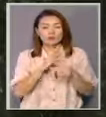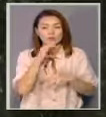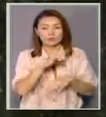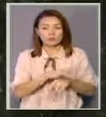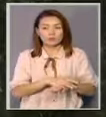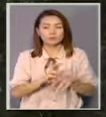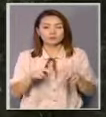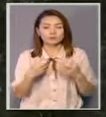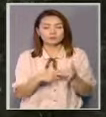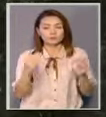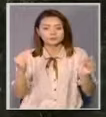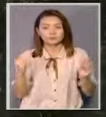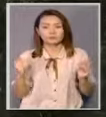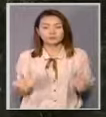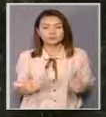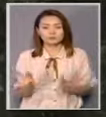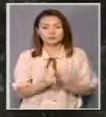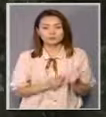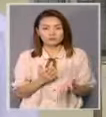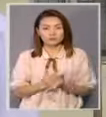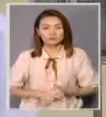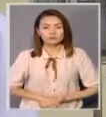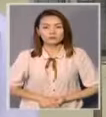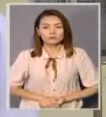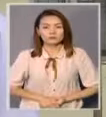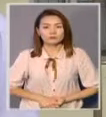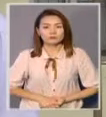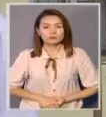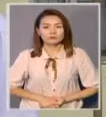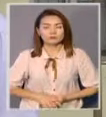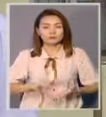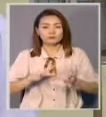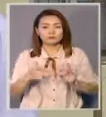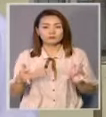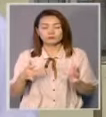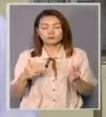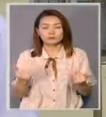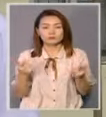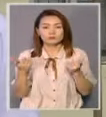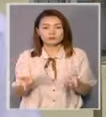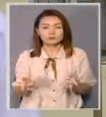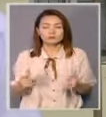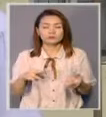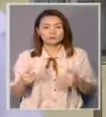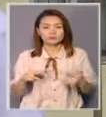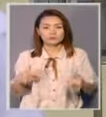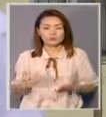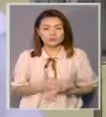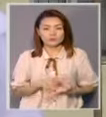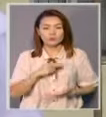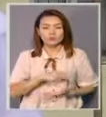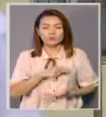банкке комиссия құнын түсіру бойынша өтінішті жазған. Қазір цифрлық жүйеге көшуге байланысты